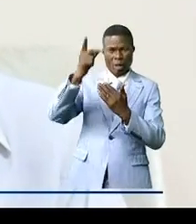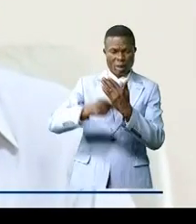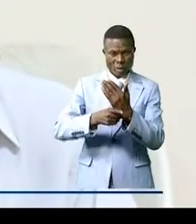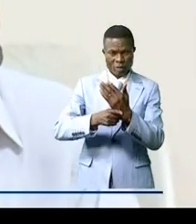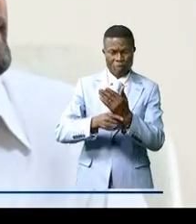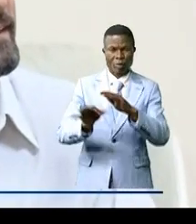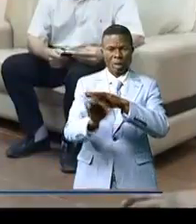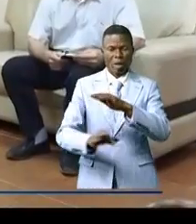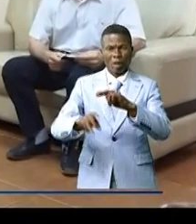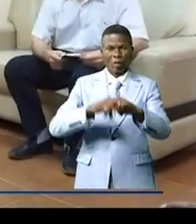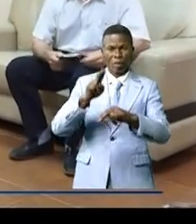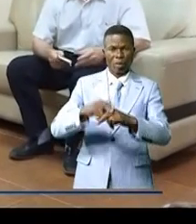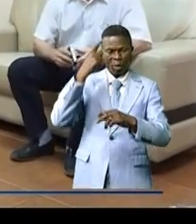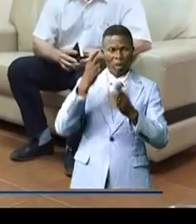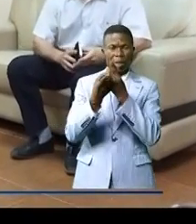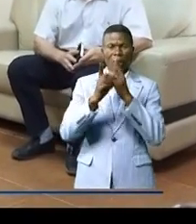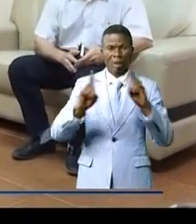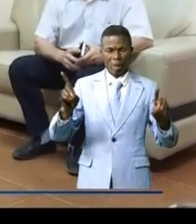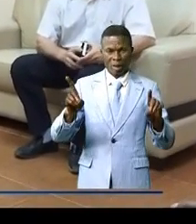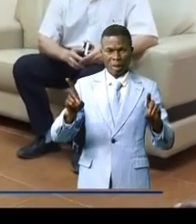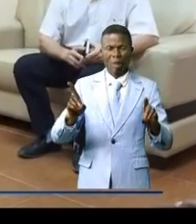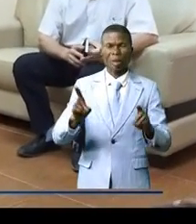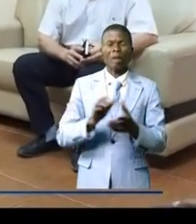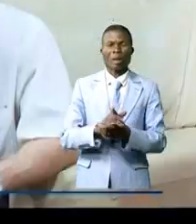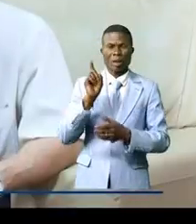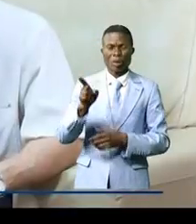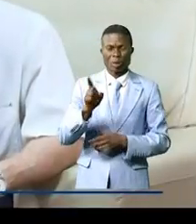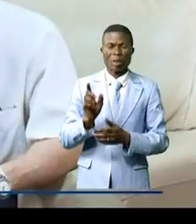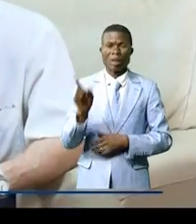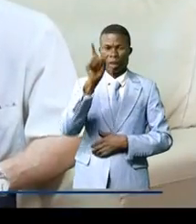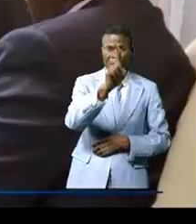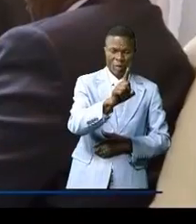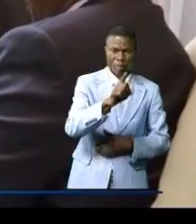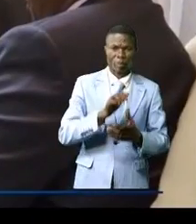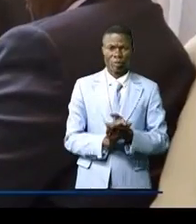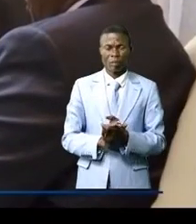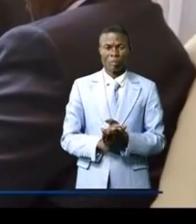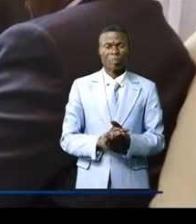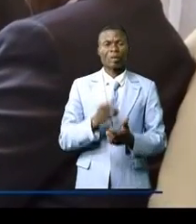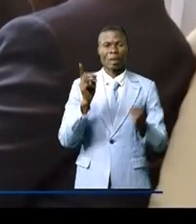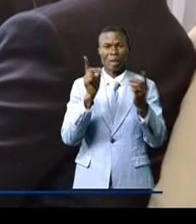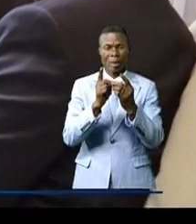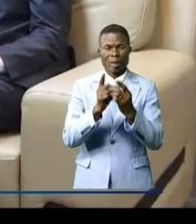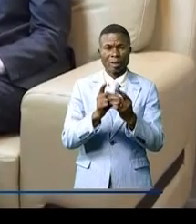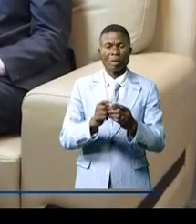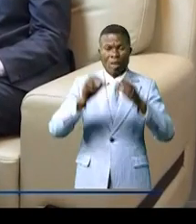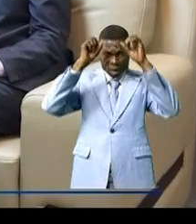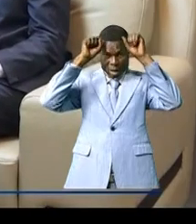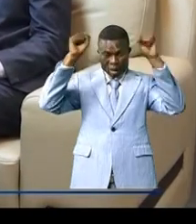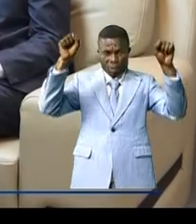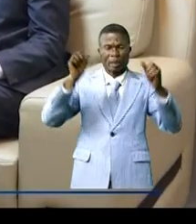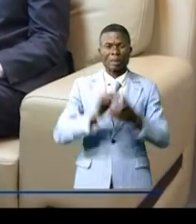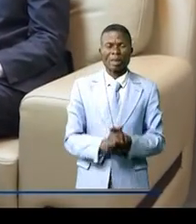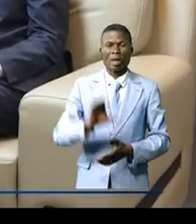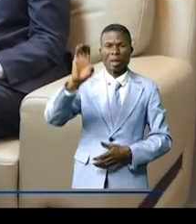la Fondation nationale pour la démocratie, NED, Dave Peterson, a au cours de cette entrevue avec le numéro 1 de la centrale